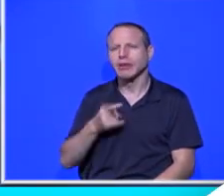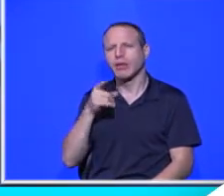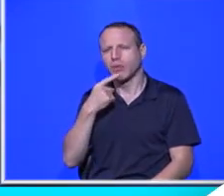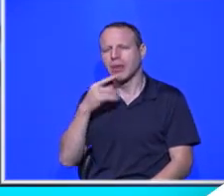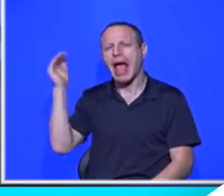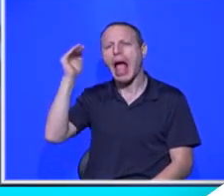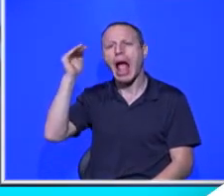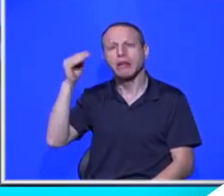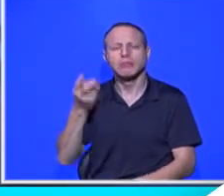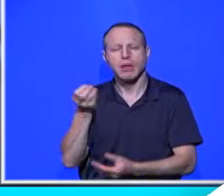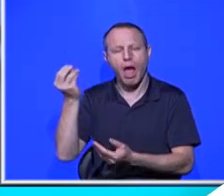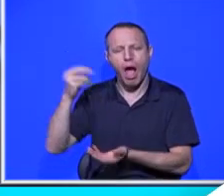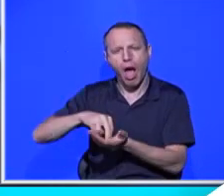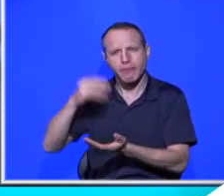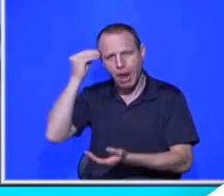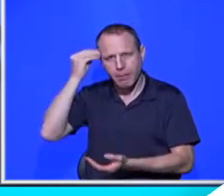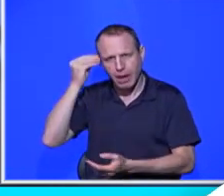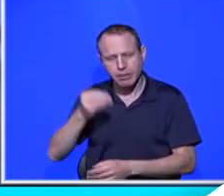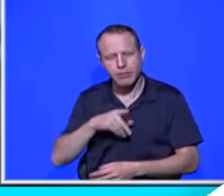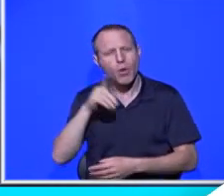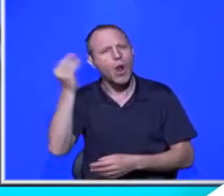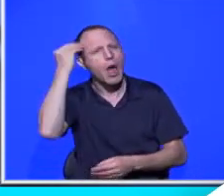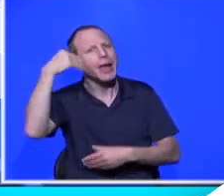גנץ ולמד, אבל מה למד? ולמד יפה ולמד מהר.